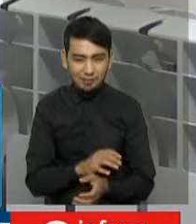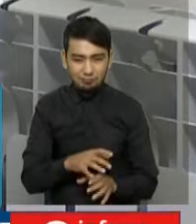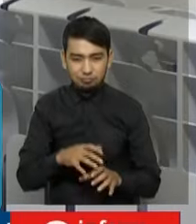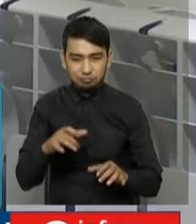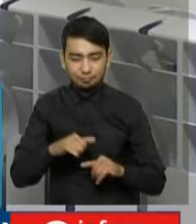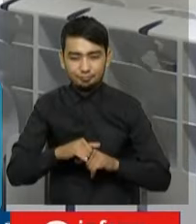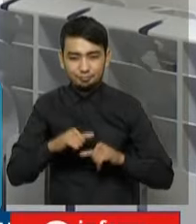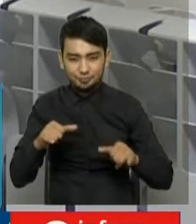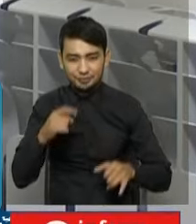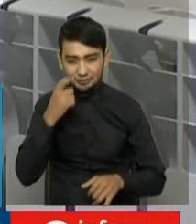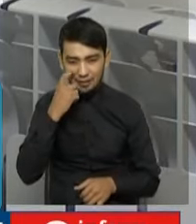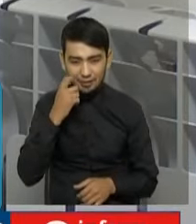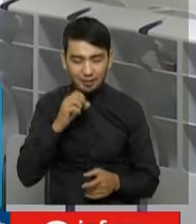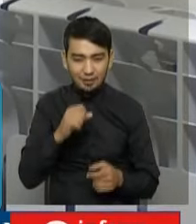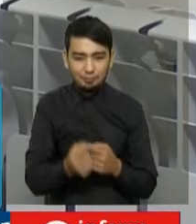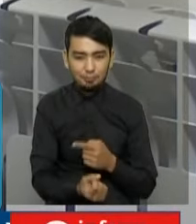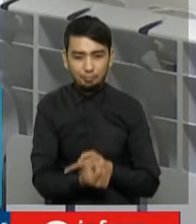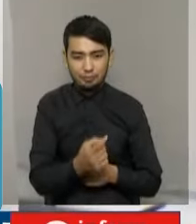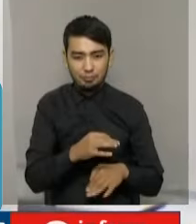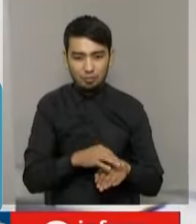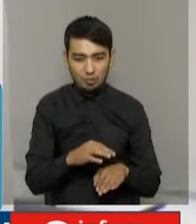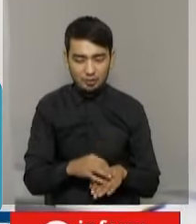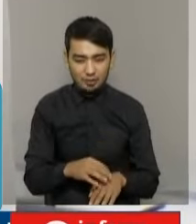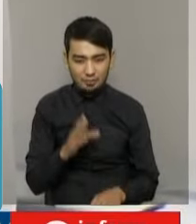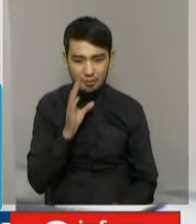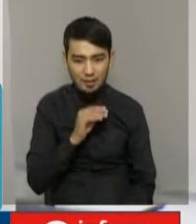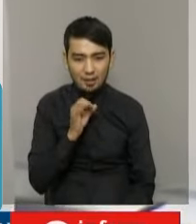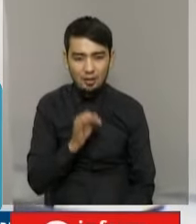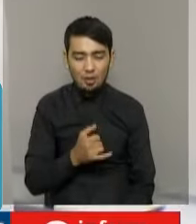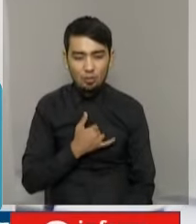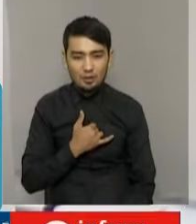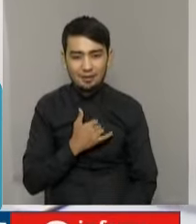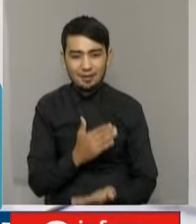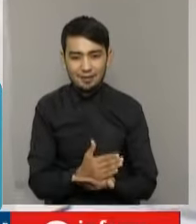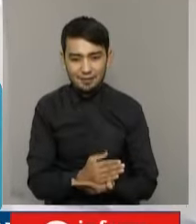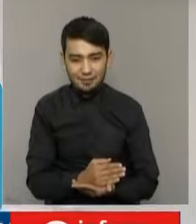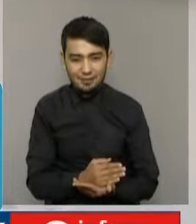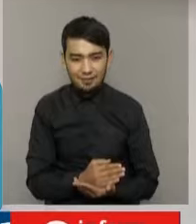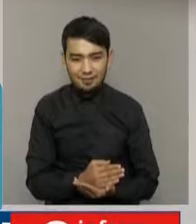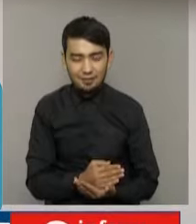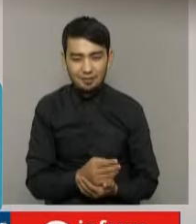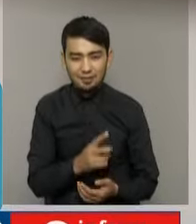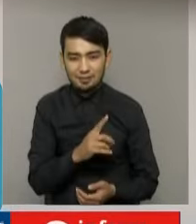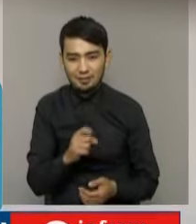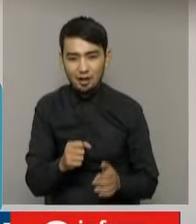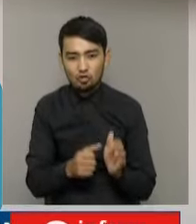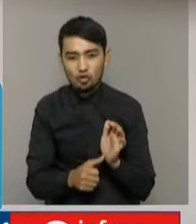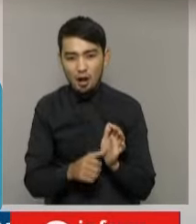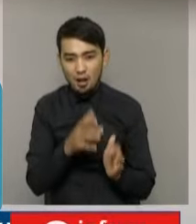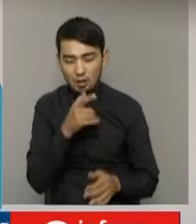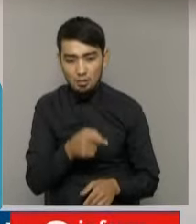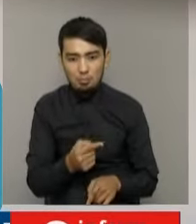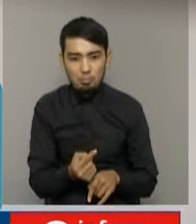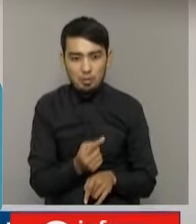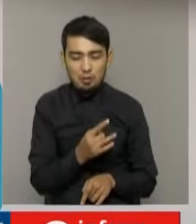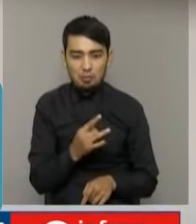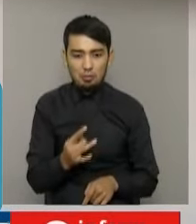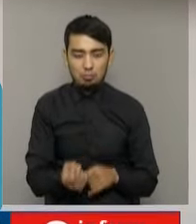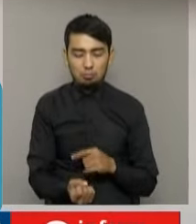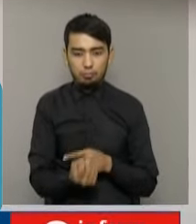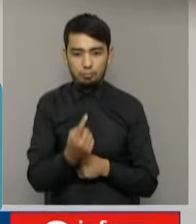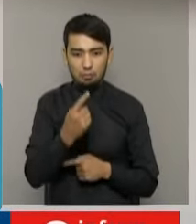увеличивает риски появления аллергии. У нас есть даже пациенты, которым за 60, и у них впервые